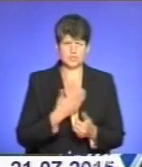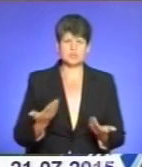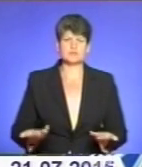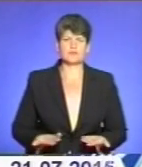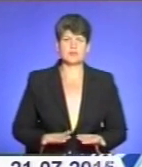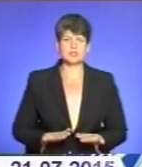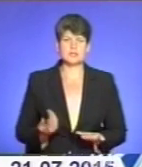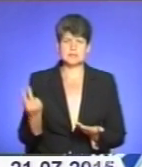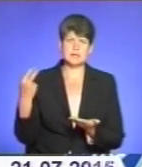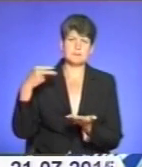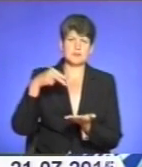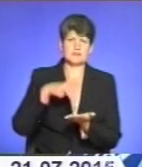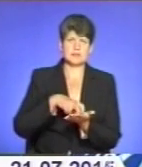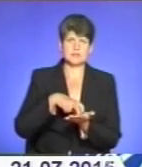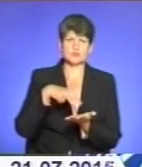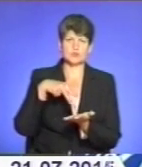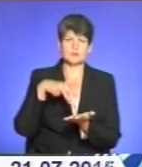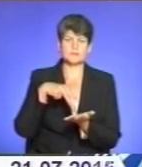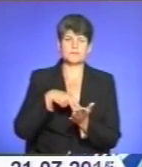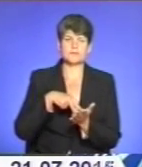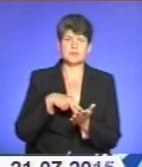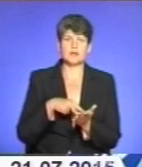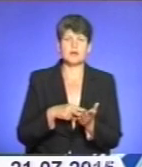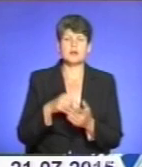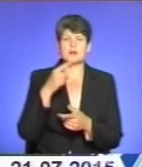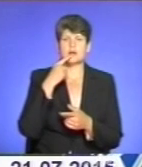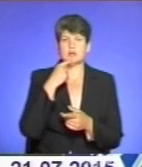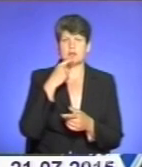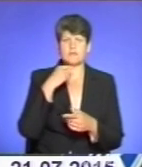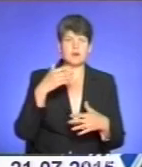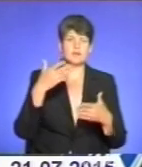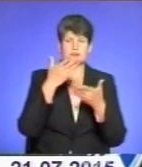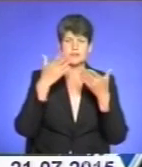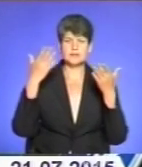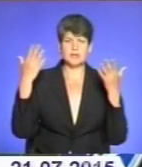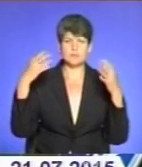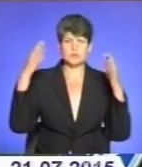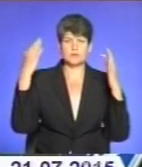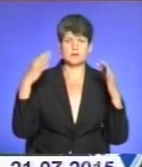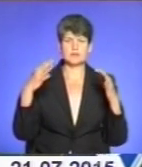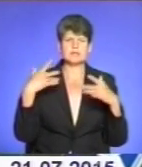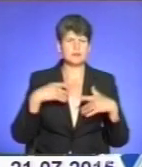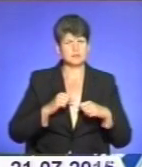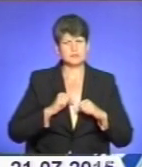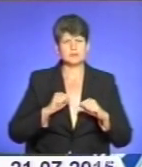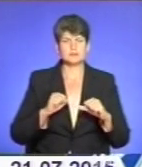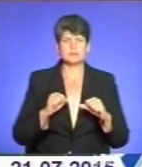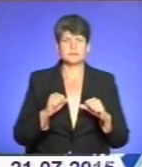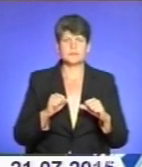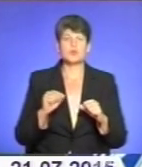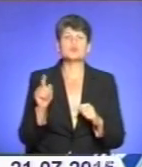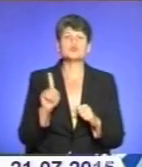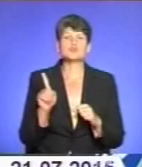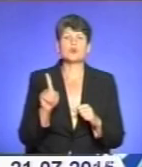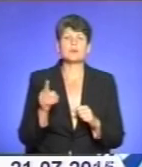і підвестись з колін, криваве небо нависає над обличчям, так уперто. Чого б